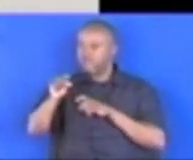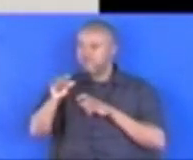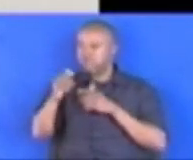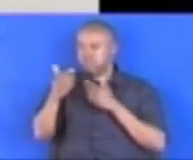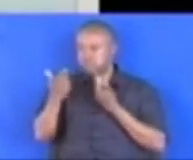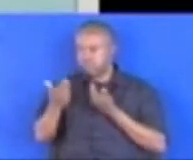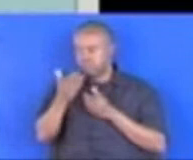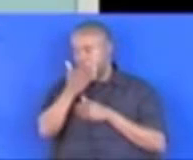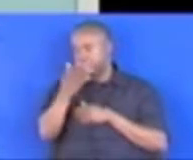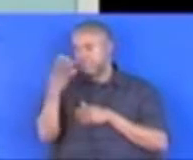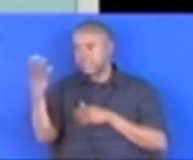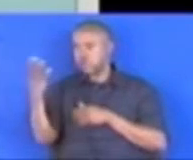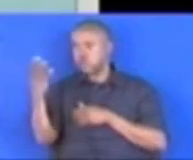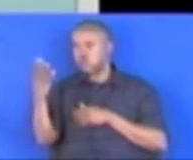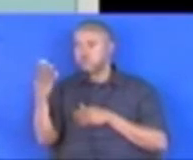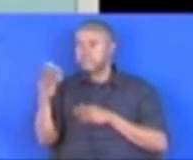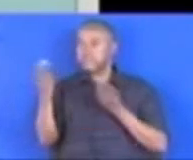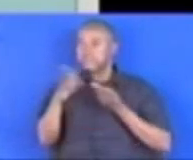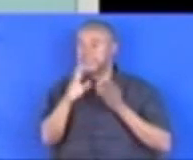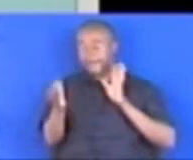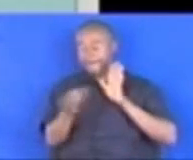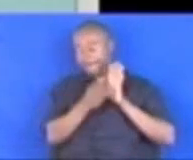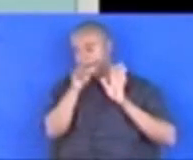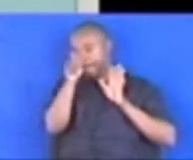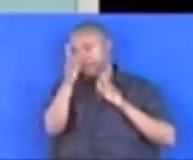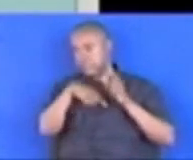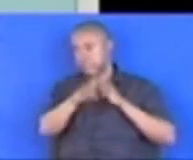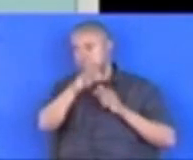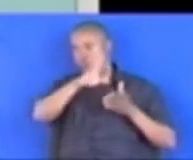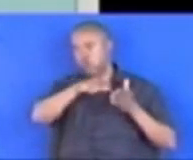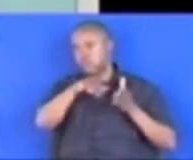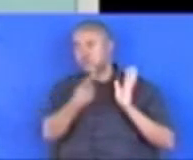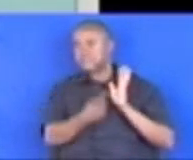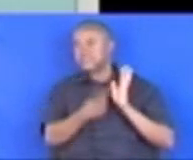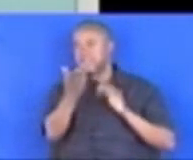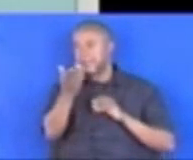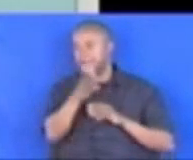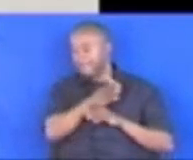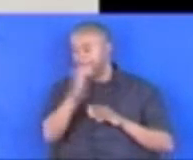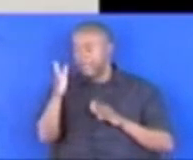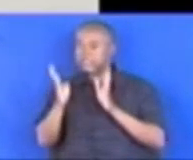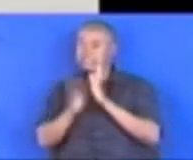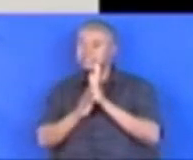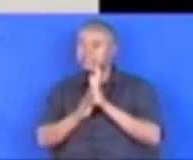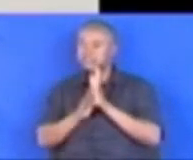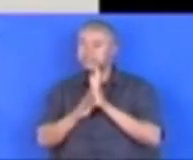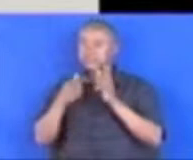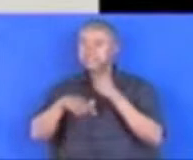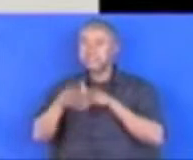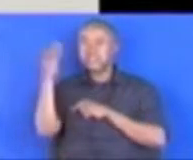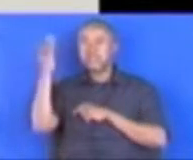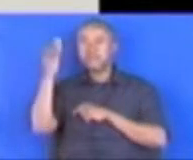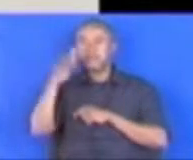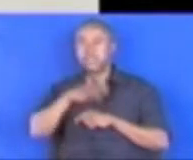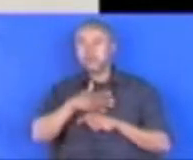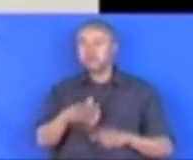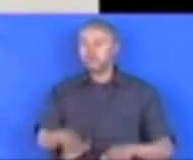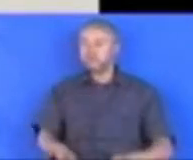idara kuu ya maendeleo ya jamii kama inavyoonekana kwenye ukurasa wa 6 hadi wa 9 wa hotuba yangu.